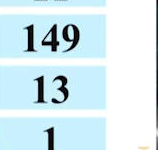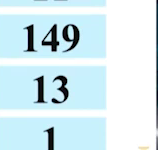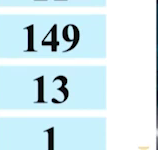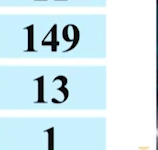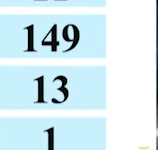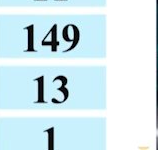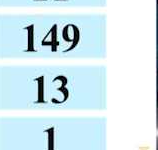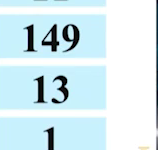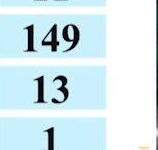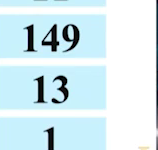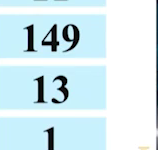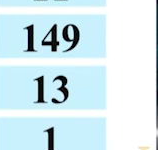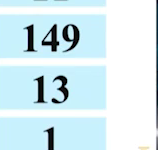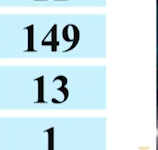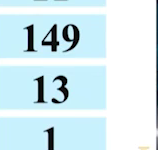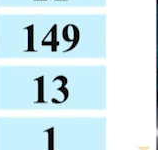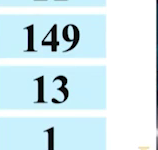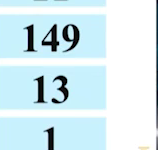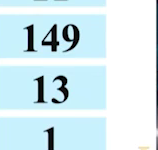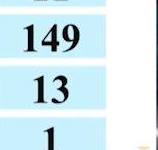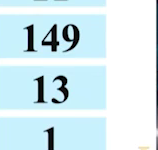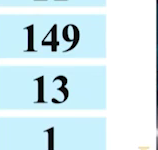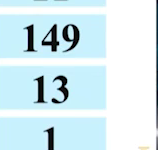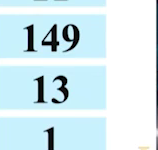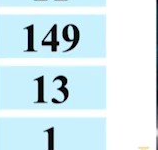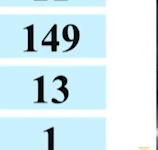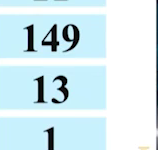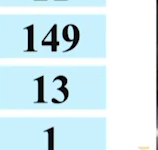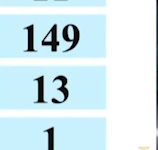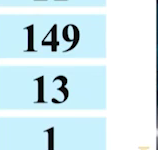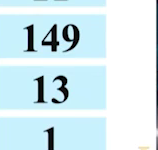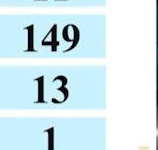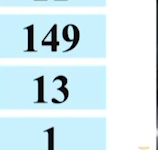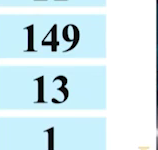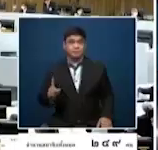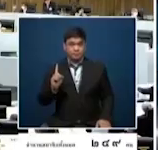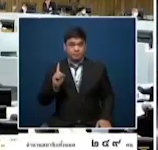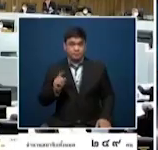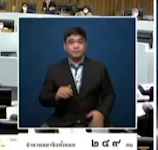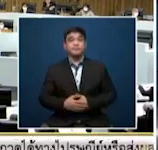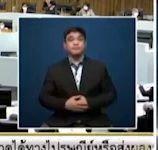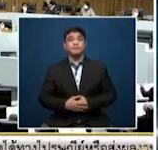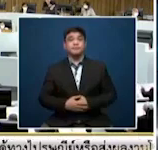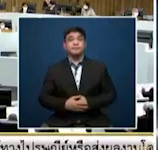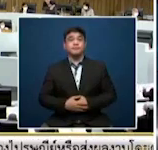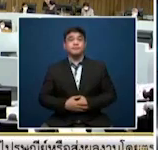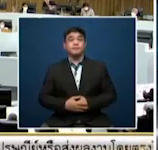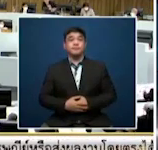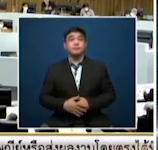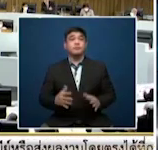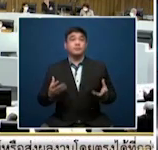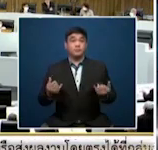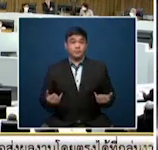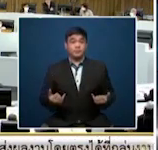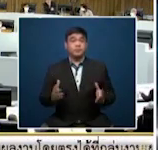พูดถึงการแก้ไขรัฐธรรมนูญทั้งฉบับอาจจะเป็นการเริ่มต้นความขัดแย้งของประชาชนรอบใหม่เพราะการขอประชามติตนคิดว่า